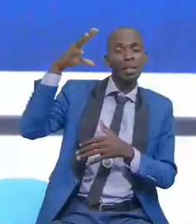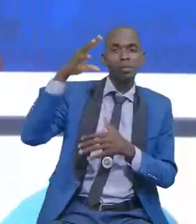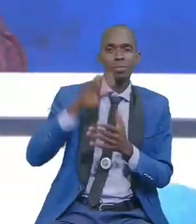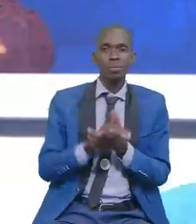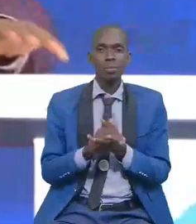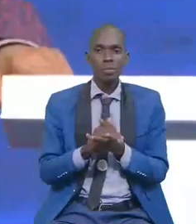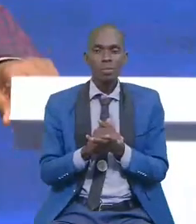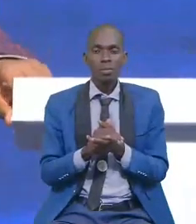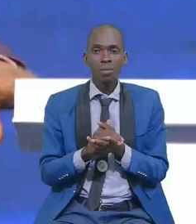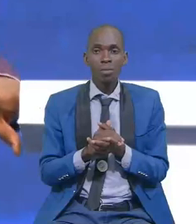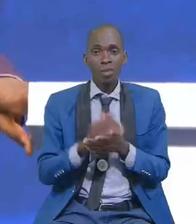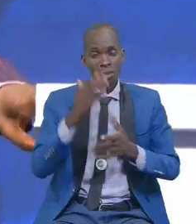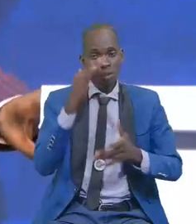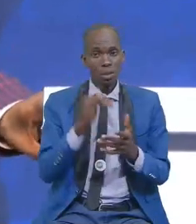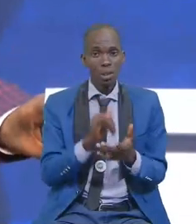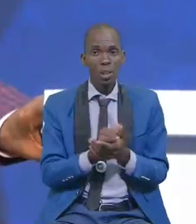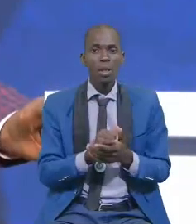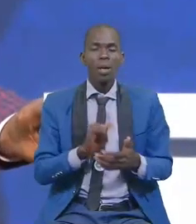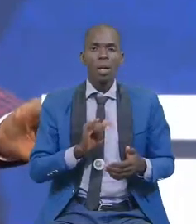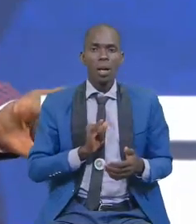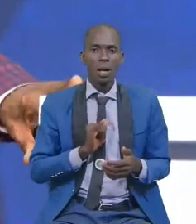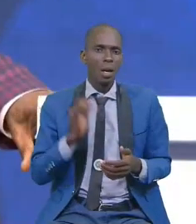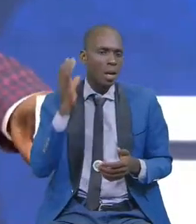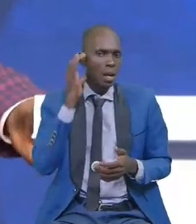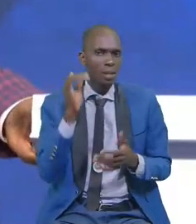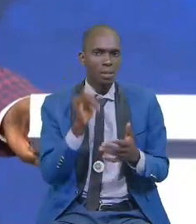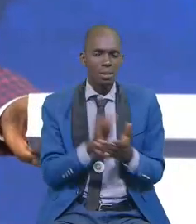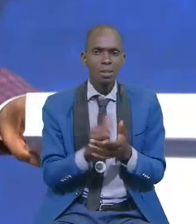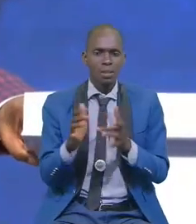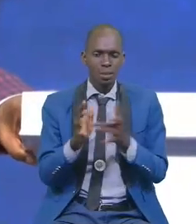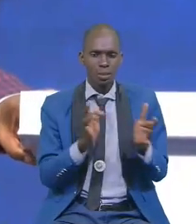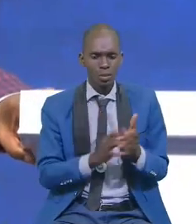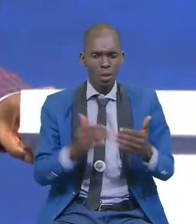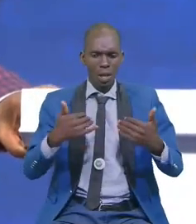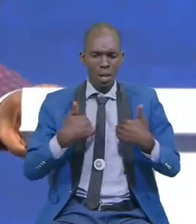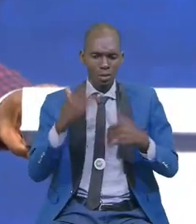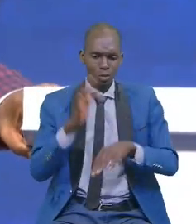peux affirmer quelque chose? J'ai entendu que Jésus t'a touché, t'a transformé.